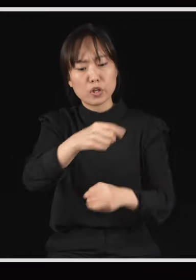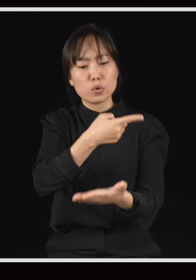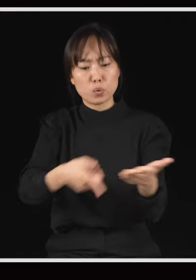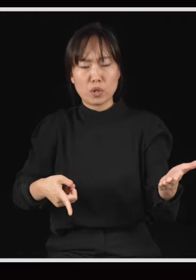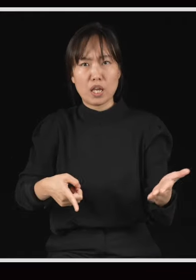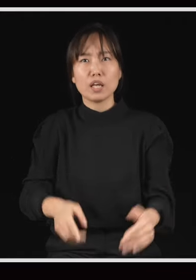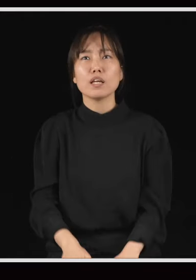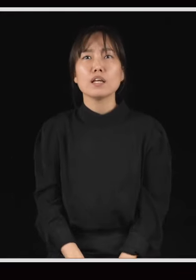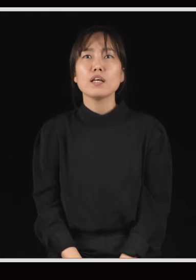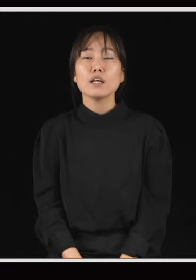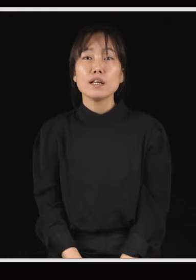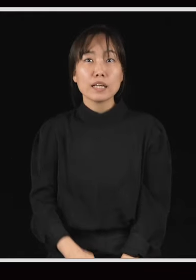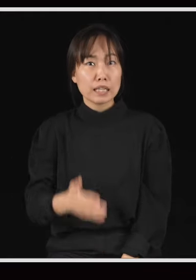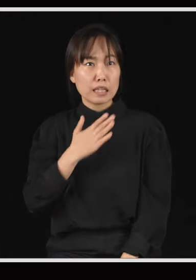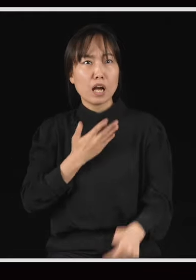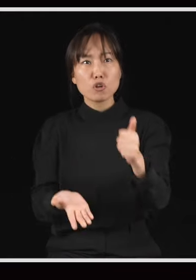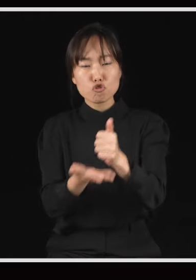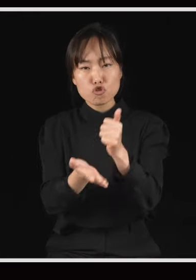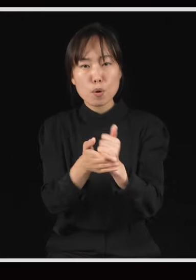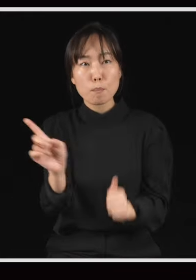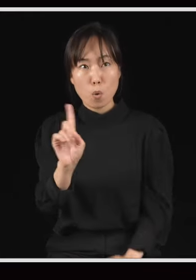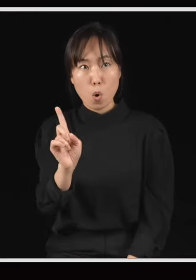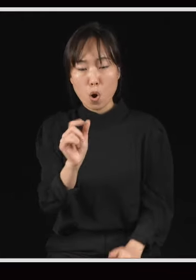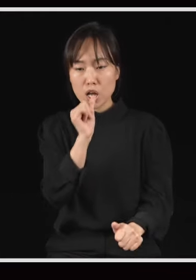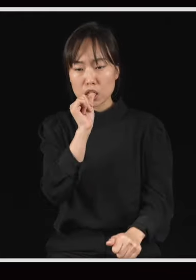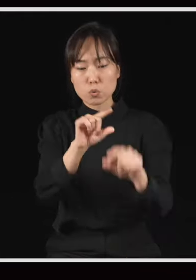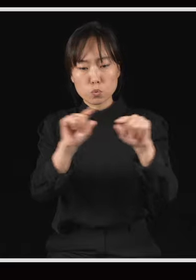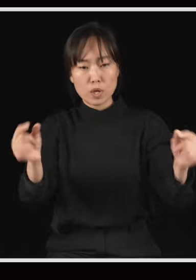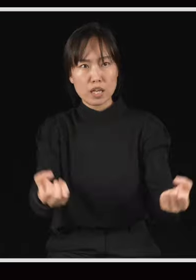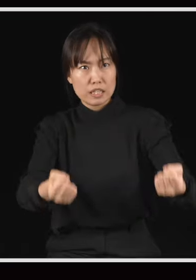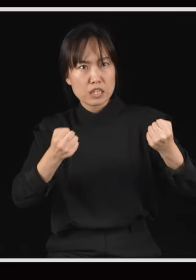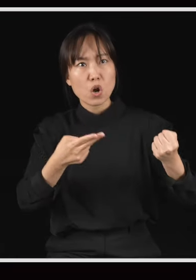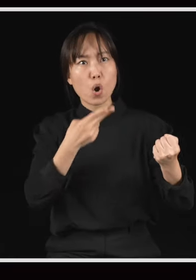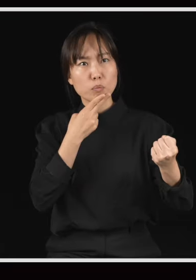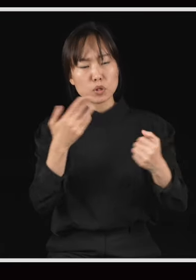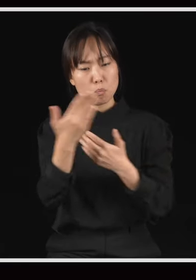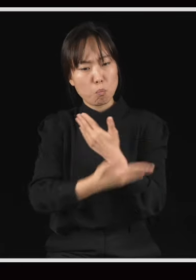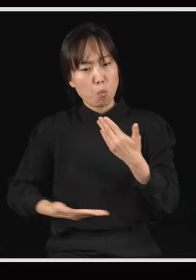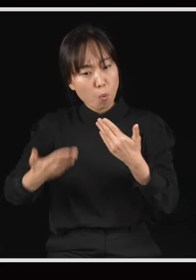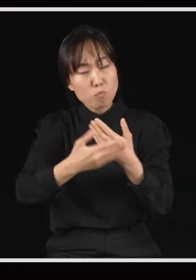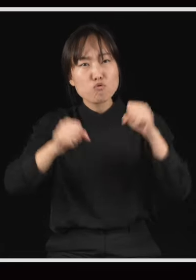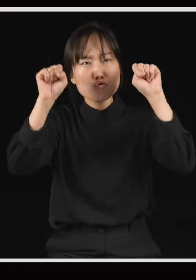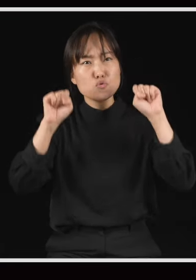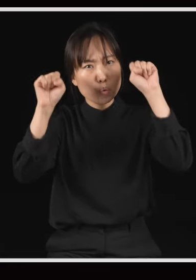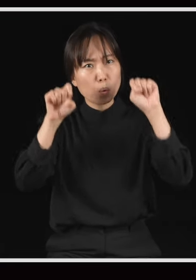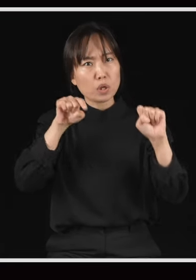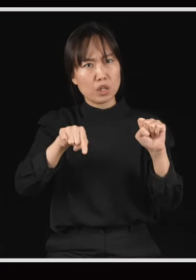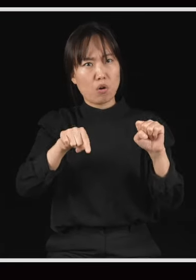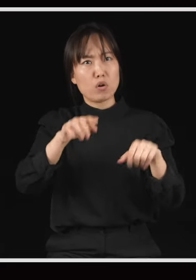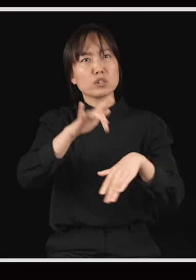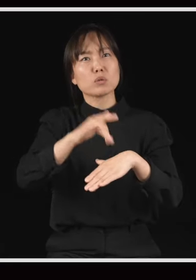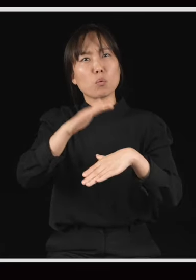지금 하라는 거는 뭐냐면, 맨몸, 자기 근력을 이용해서 습관화를